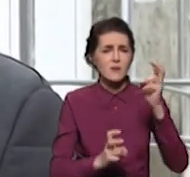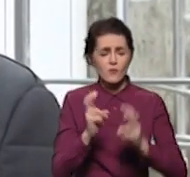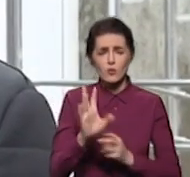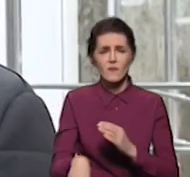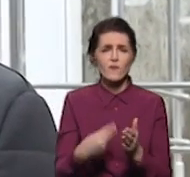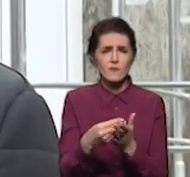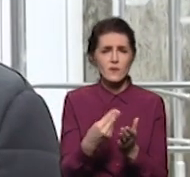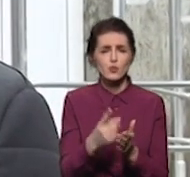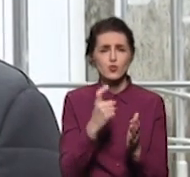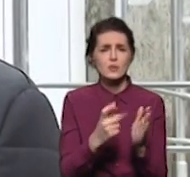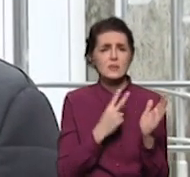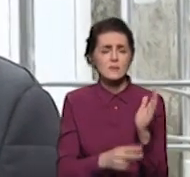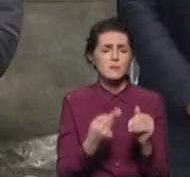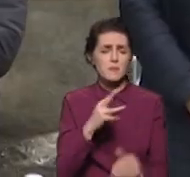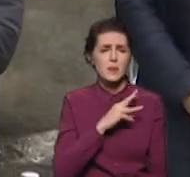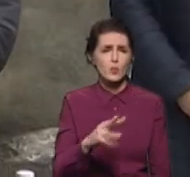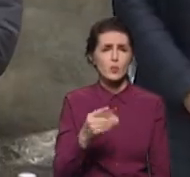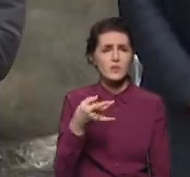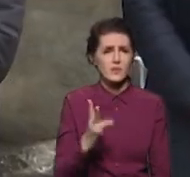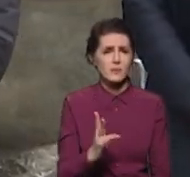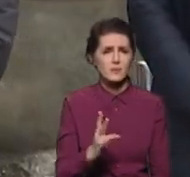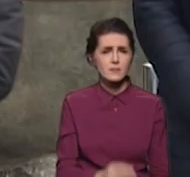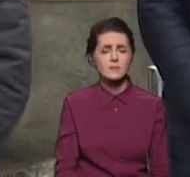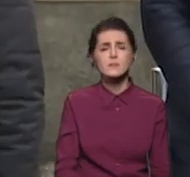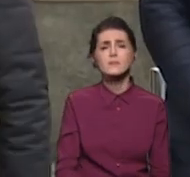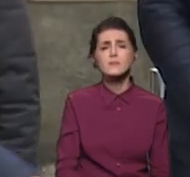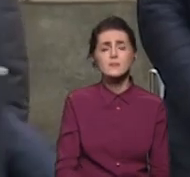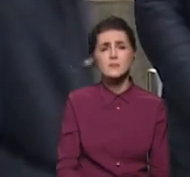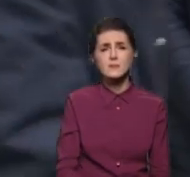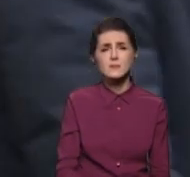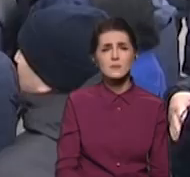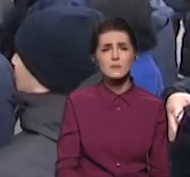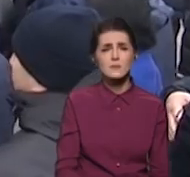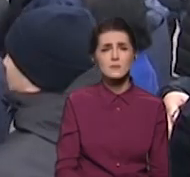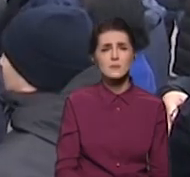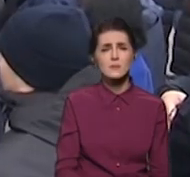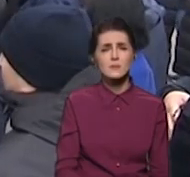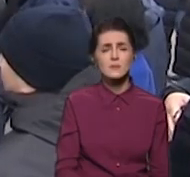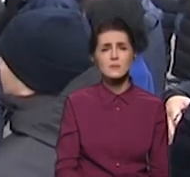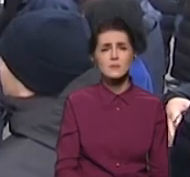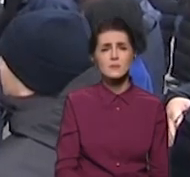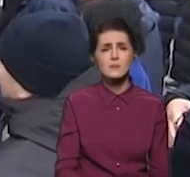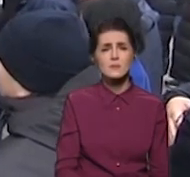інвестували 170 мільйонів гривень. Олександр Котельніков, Максим Запорожець, телеканал «Донбас».